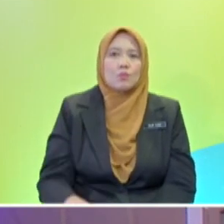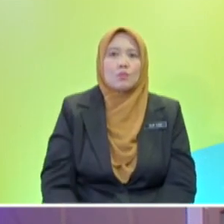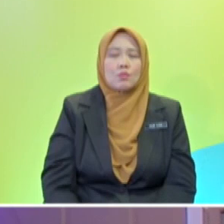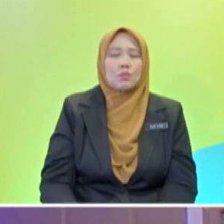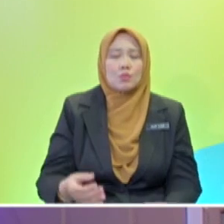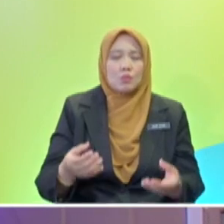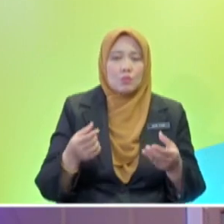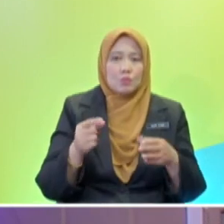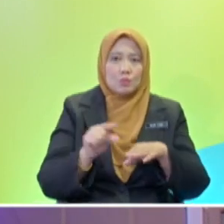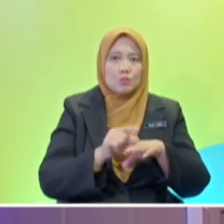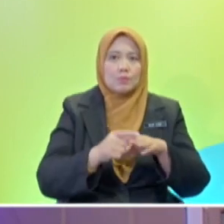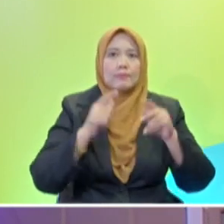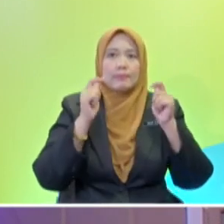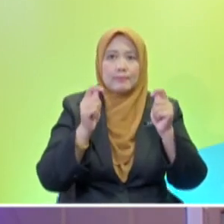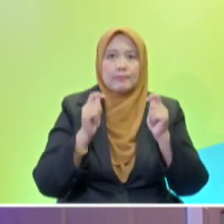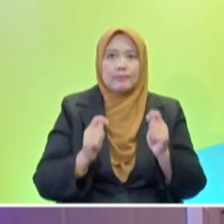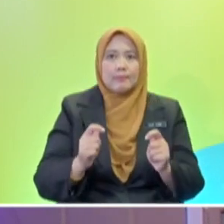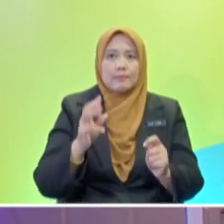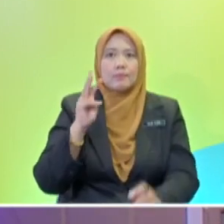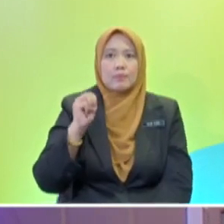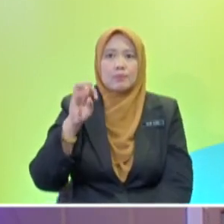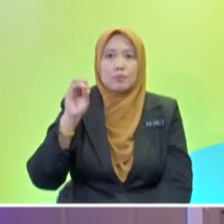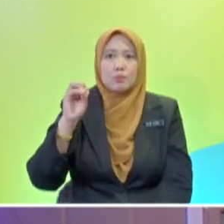mozaik Oke macam mana kita